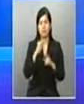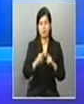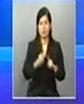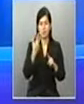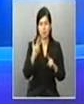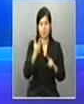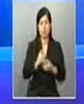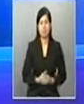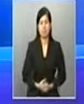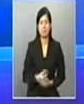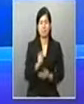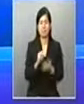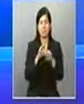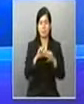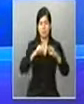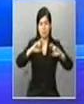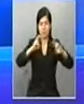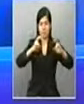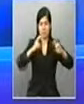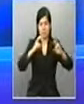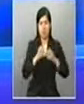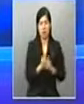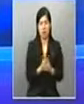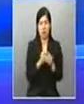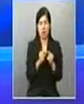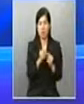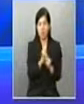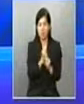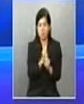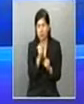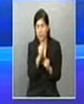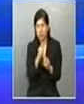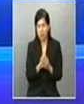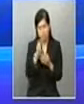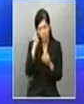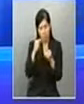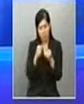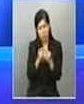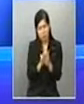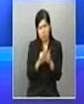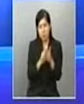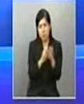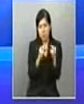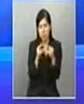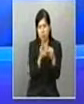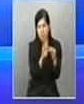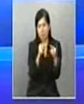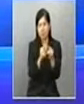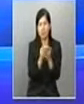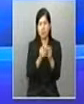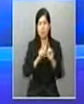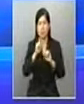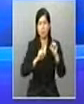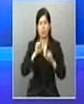ครับเป็นงานชื่อว่าภารกิจพิชิตตลาดหุ้นไทยนะครับก็อยากจะให้โทรมาจองล่วงหน้ากันไว้นะครับ